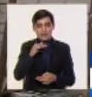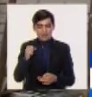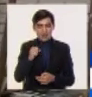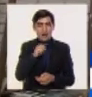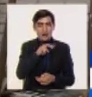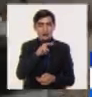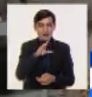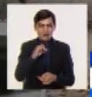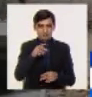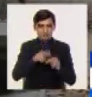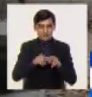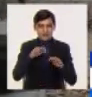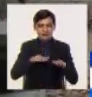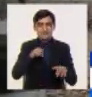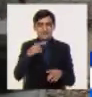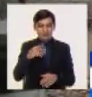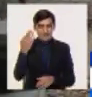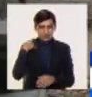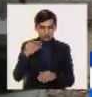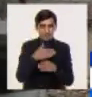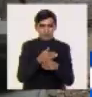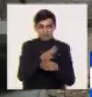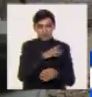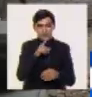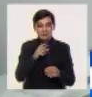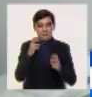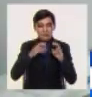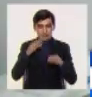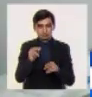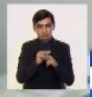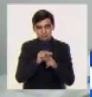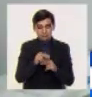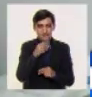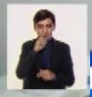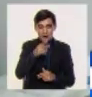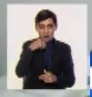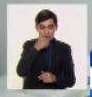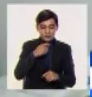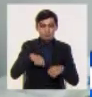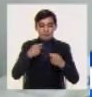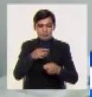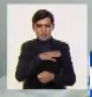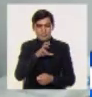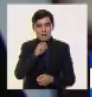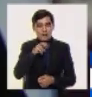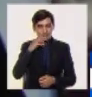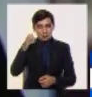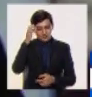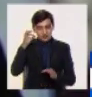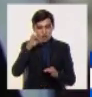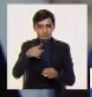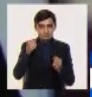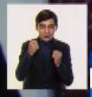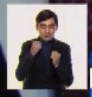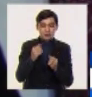лет действует в пристройке детского сада при авиаремонтном заводе. 2 года назад помещение передали на баланс отдела образования, и тренер не